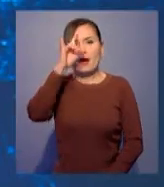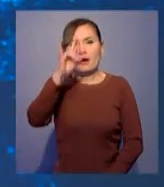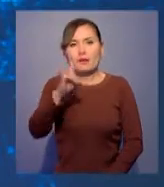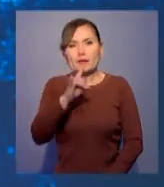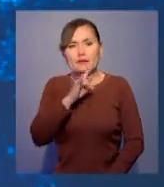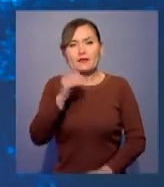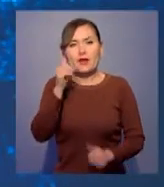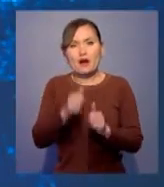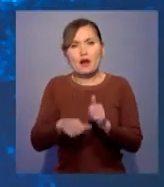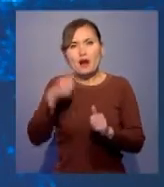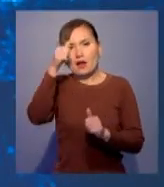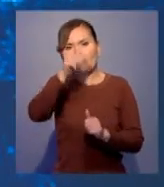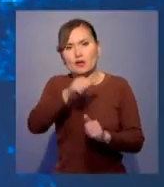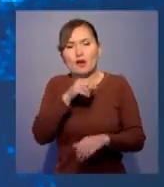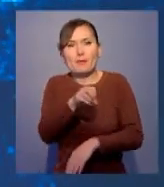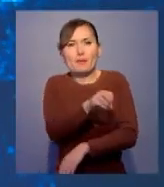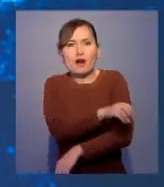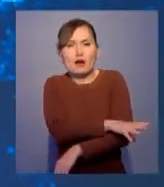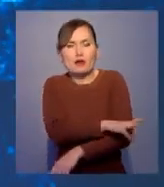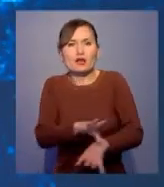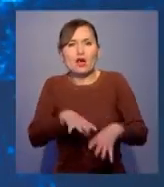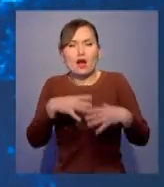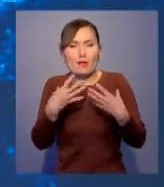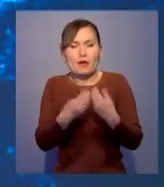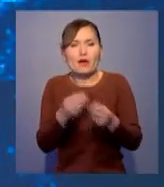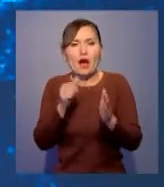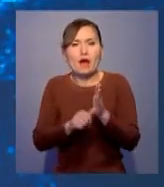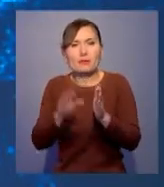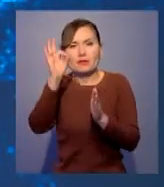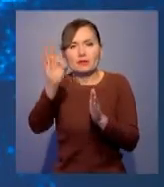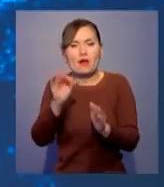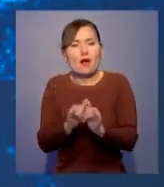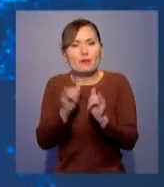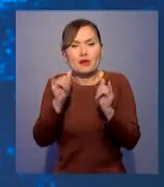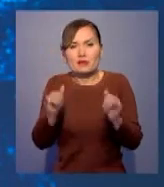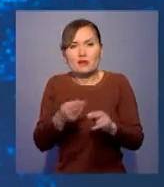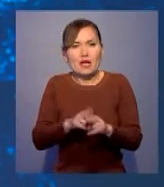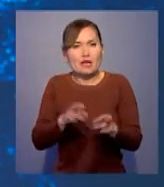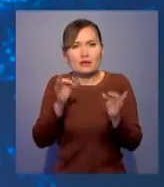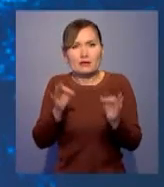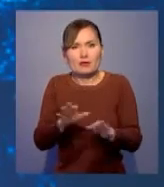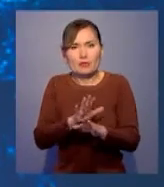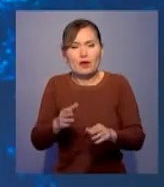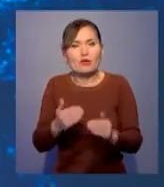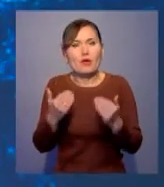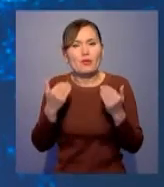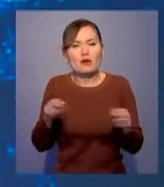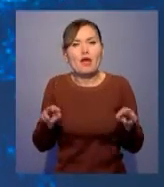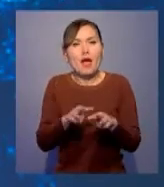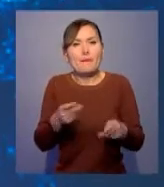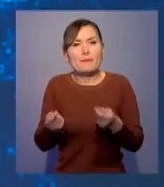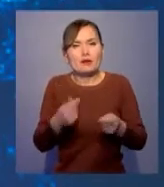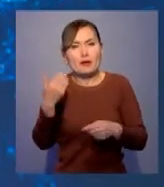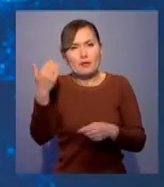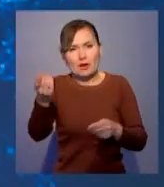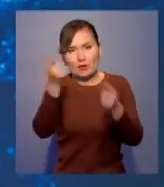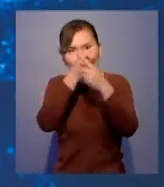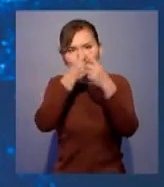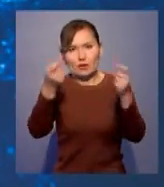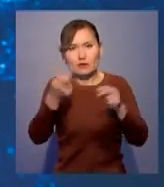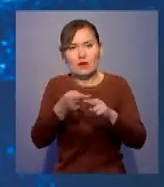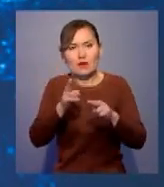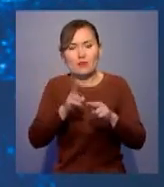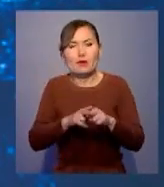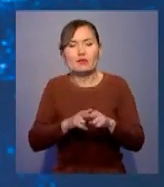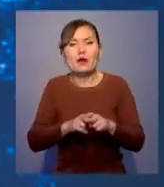Қазақстанда жыл сайын кедейлік шегі 60%-ке артады деген ақпарат шындыққа жанаспайды. Еңбек және халықты әлеуметтік қорғау министрлігі осындай мәлімдеме